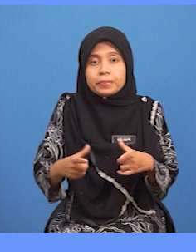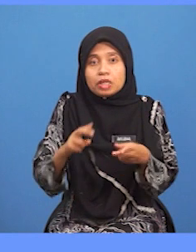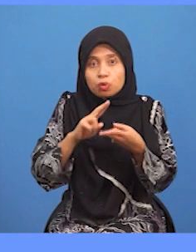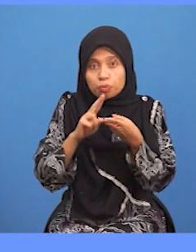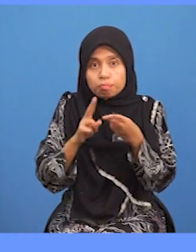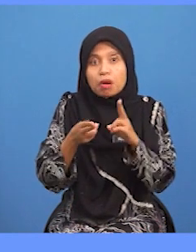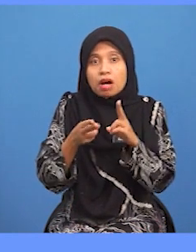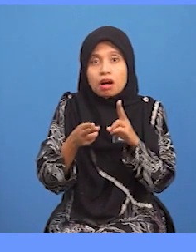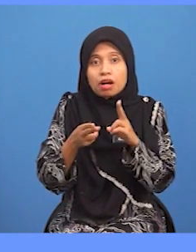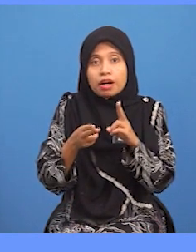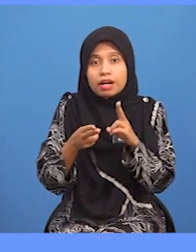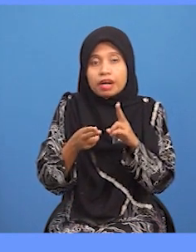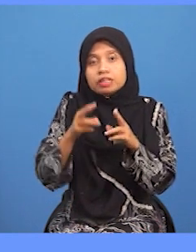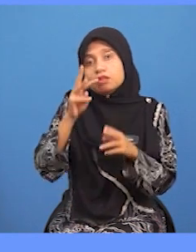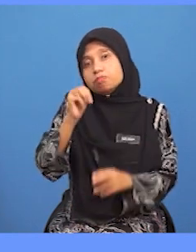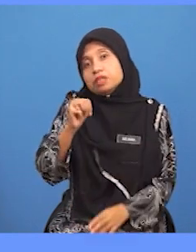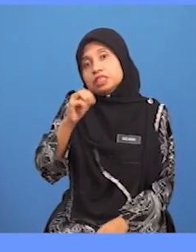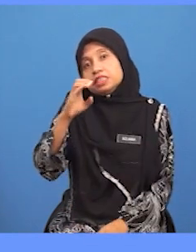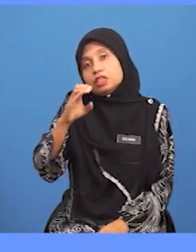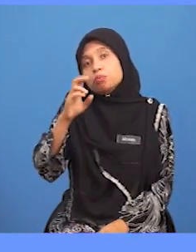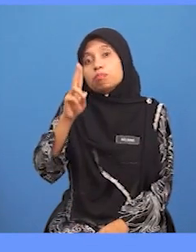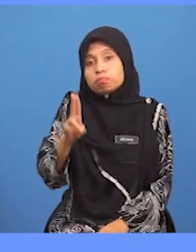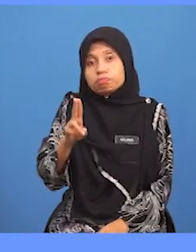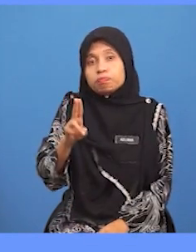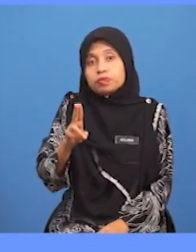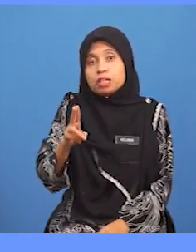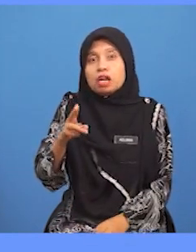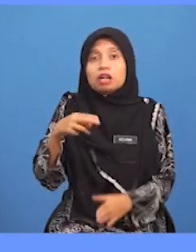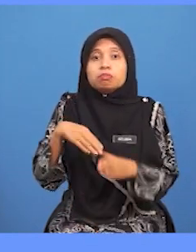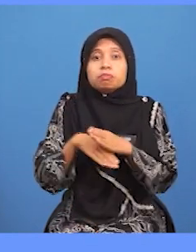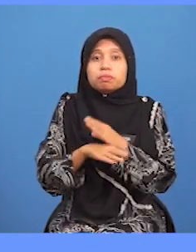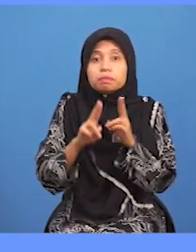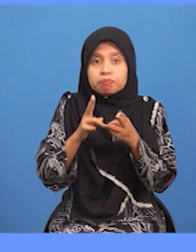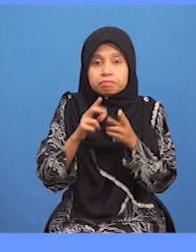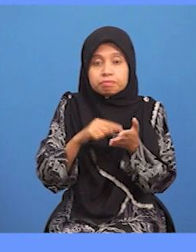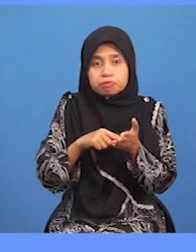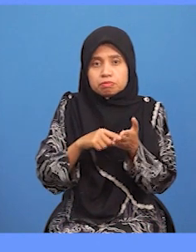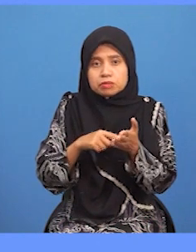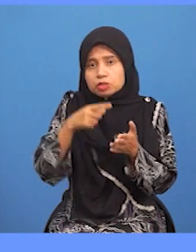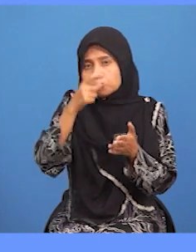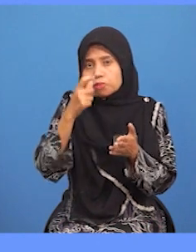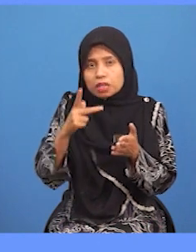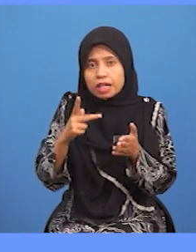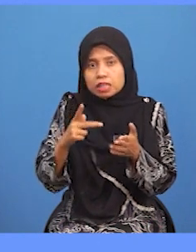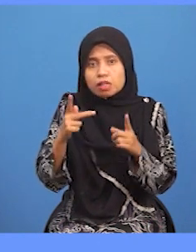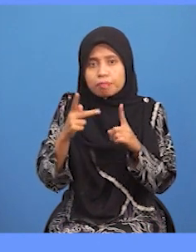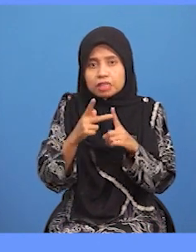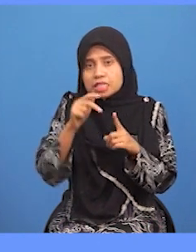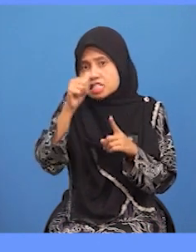perubahan pada margin caruman seunit. Perubahan ini menyebabkan titik pulang modal berubah